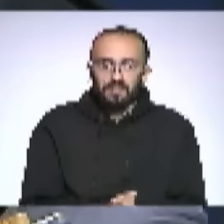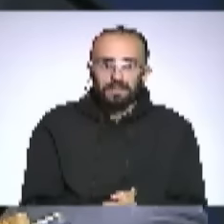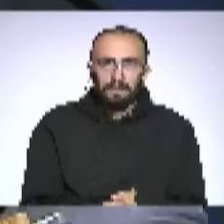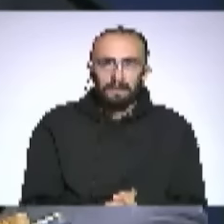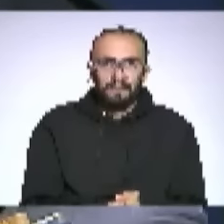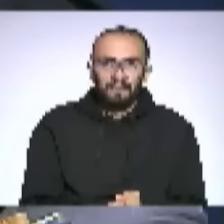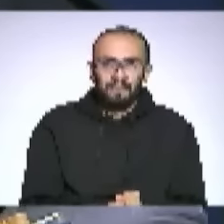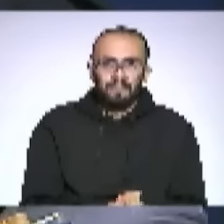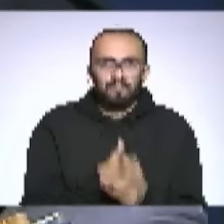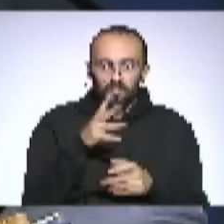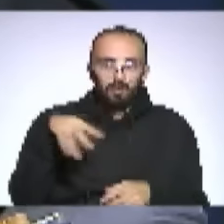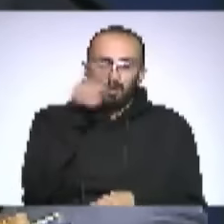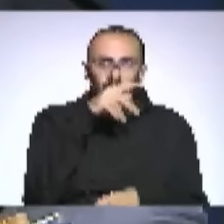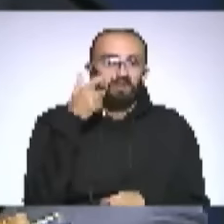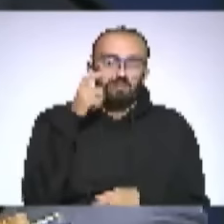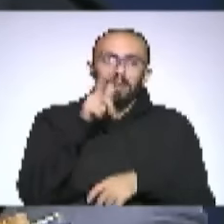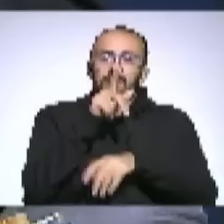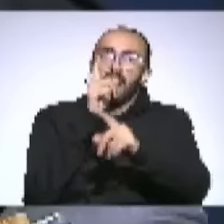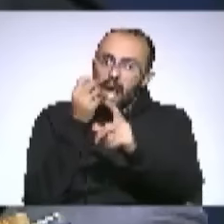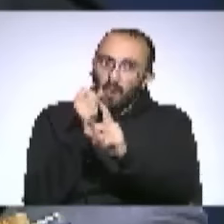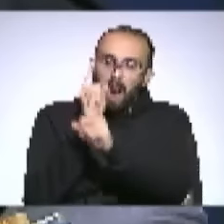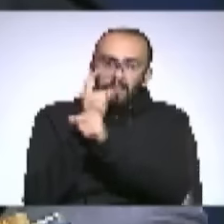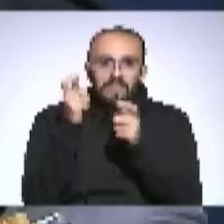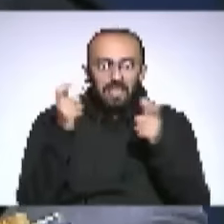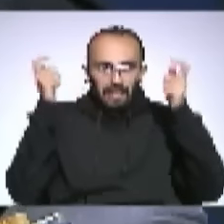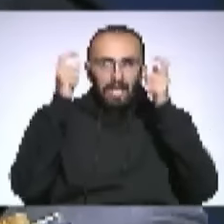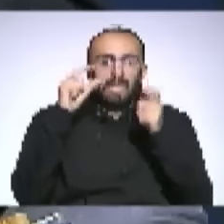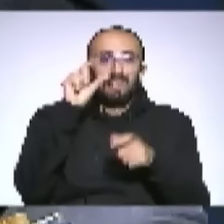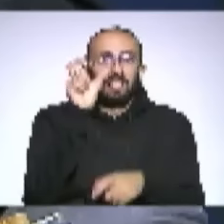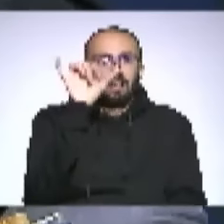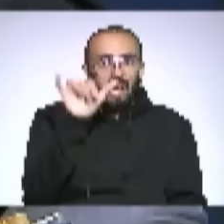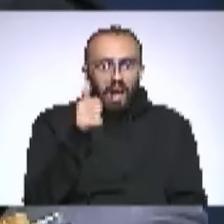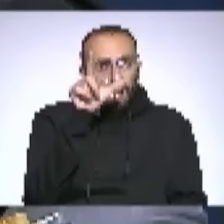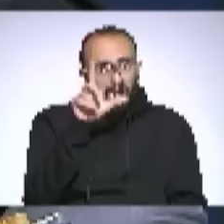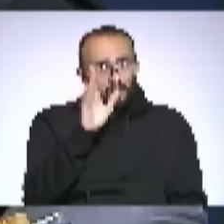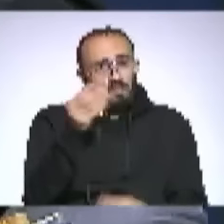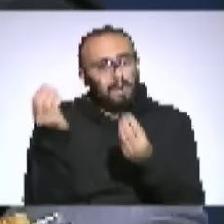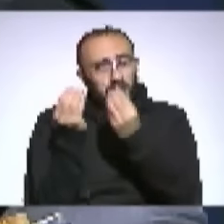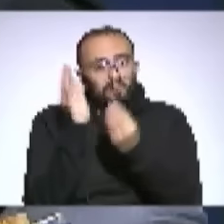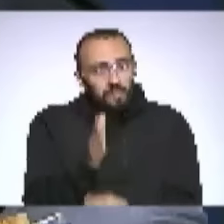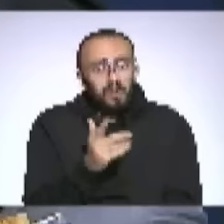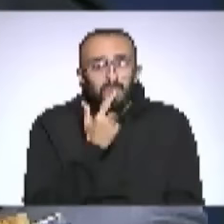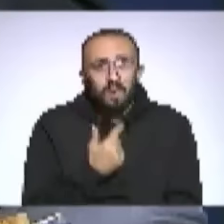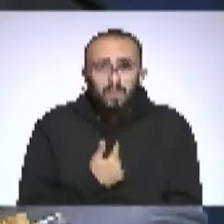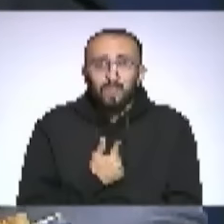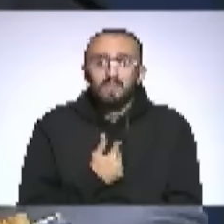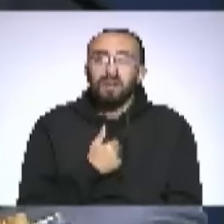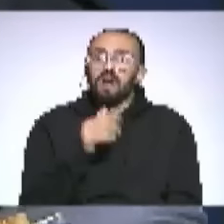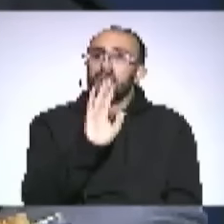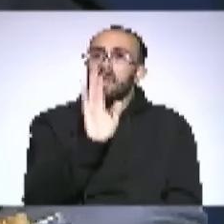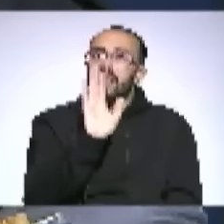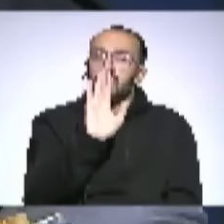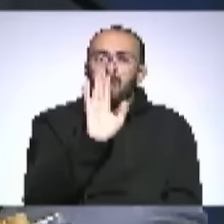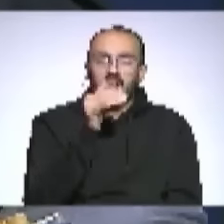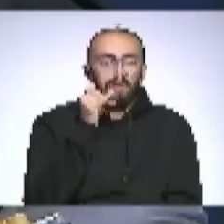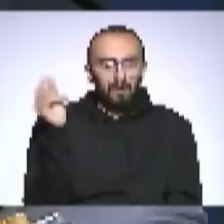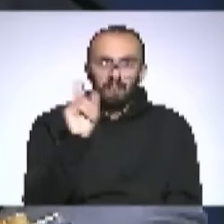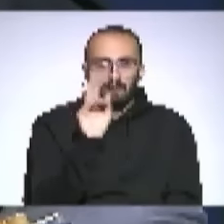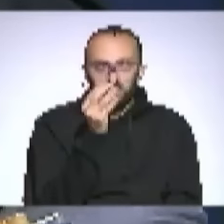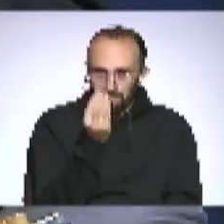يعني ممكن ما يكونوش عرضوا على سيدنا حاول تقابل سيد يا ريت يا سيدنا تكلمني لاندن عارفني معرفه شخصيه علىك مش هكلم حدك بس